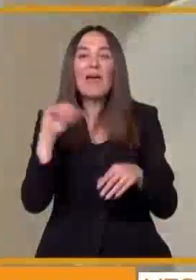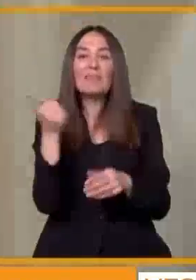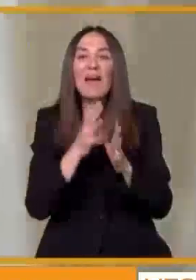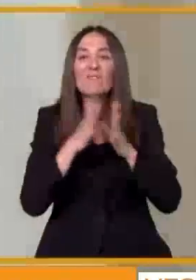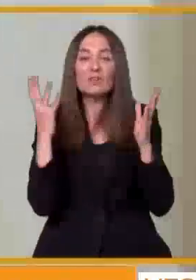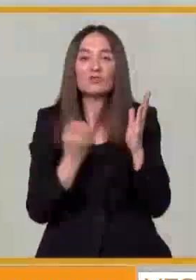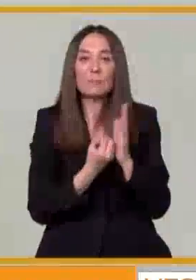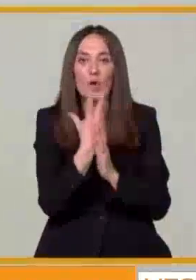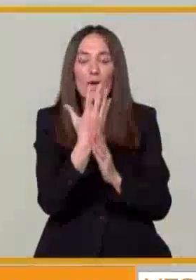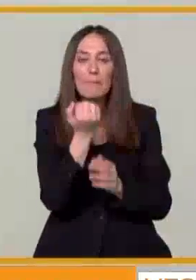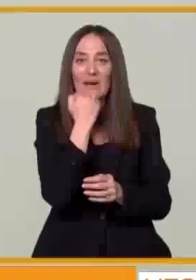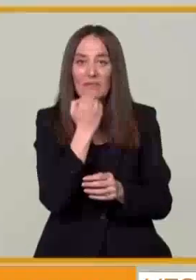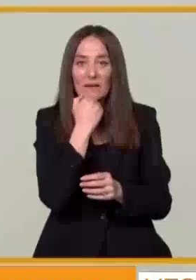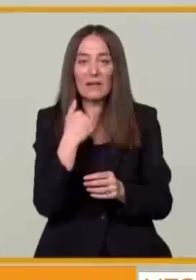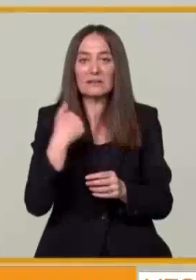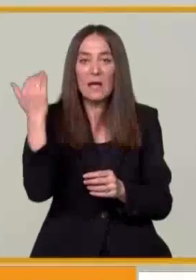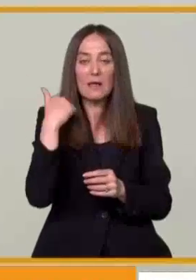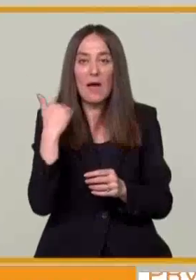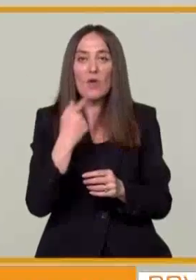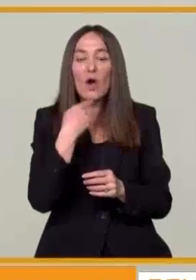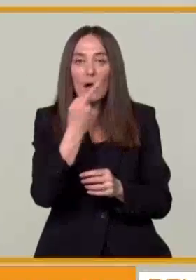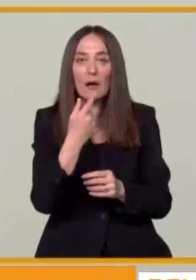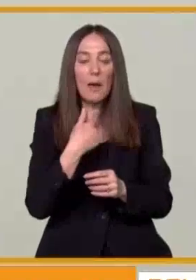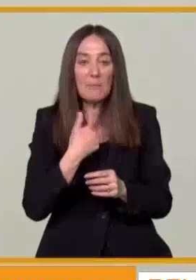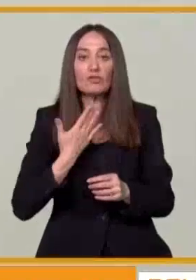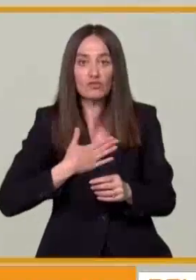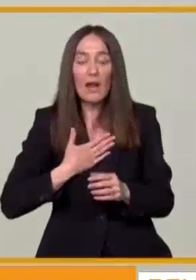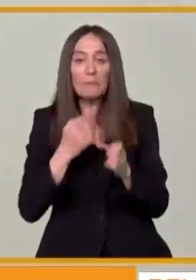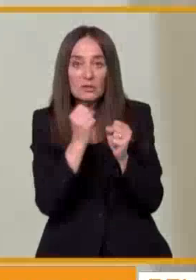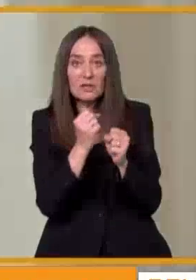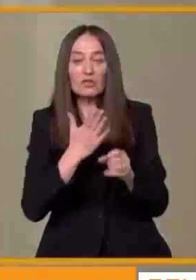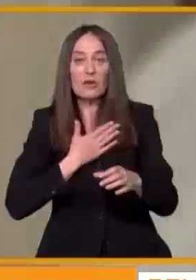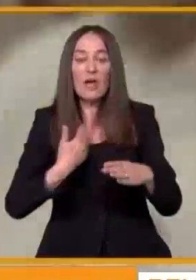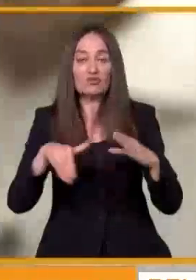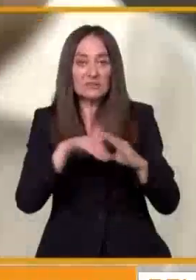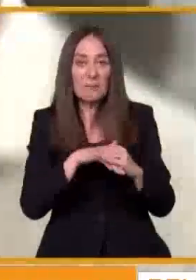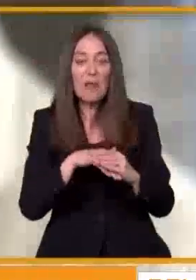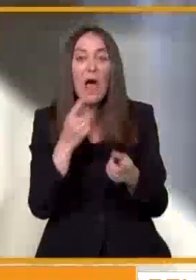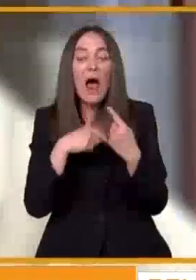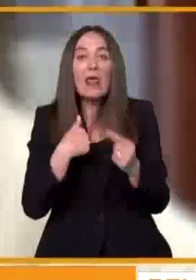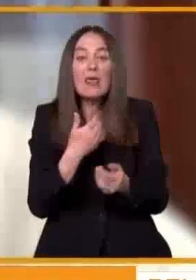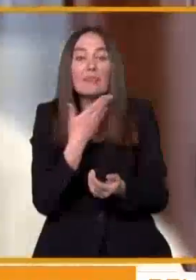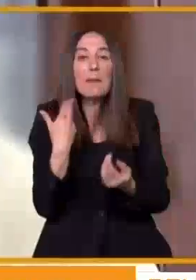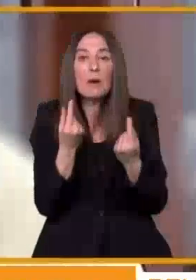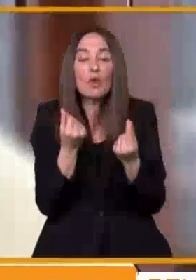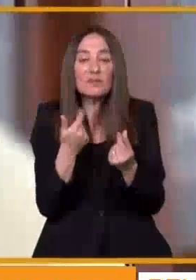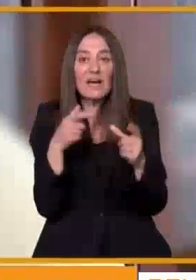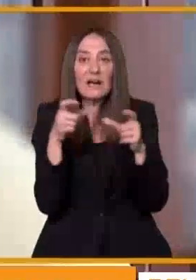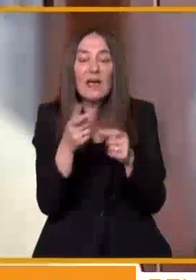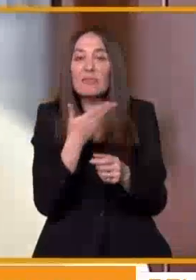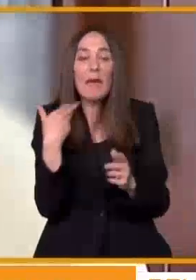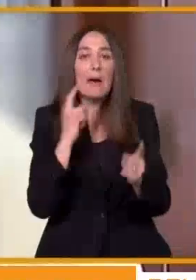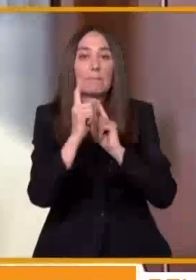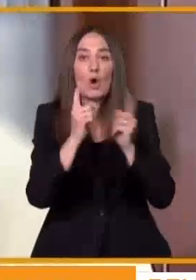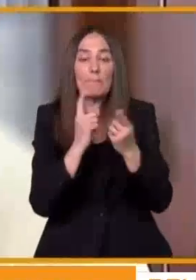broj privrednika nam se javio i rekao je, gledajte, mi želimo da zadržimo naše zaposlene, ali nemamo novca pošto je kriza, nemamo